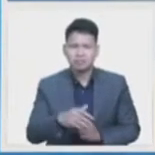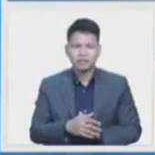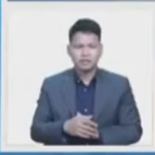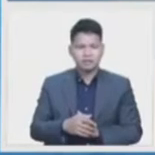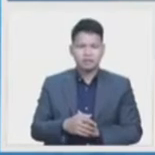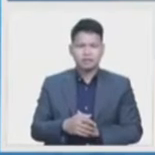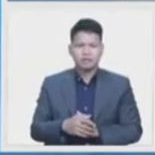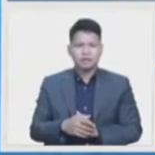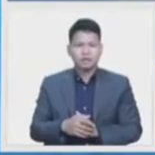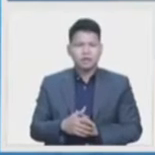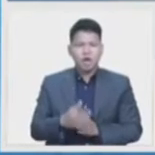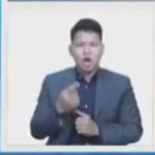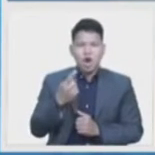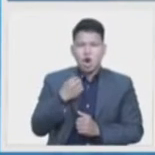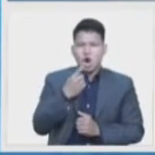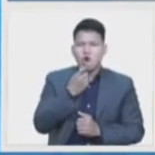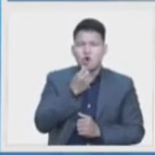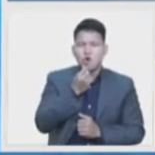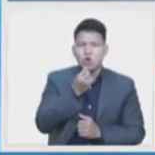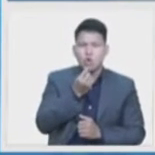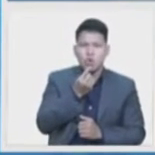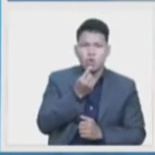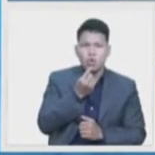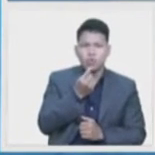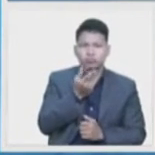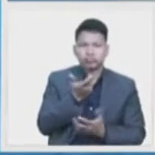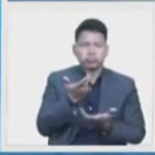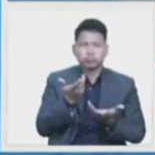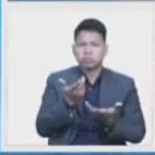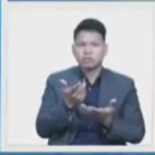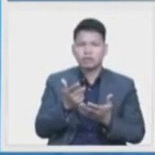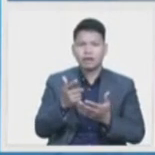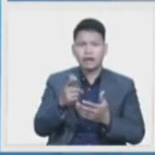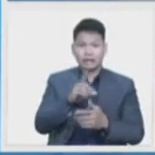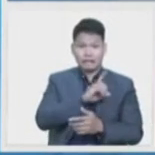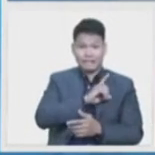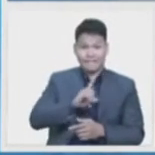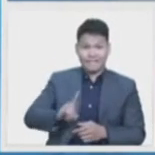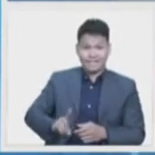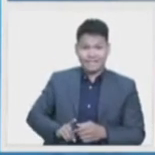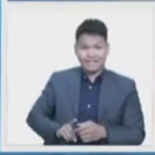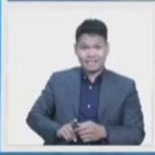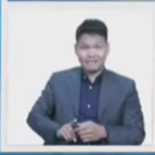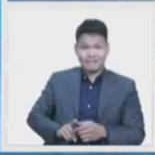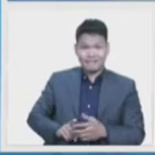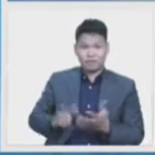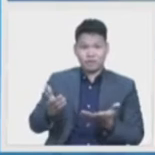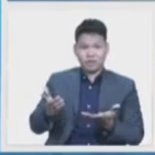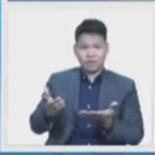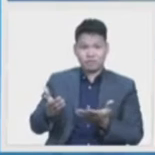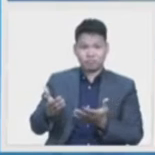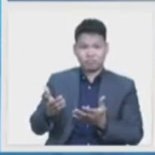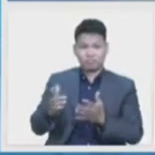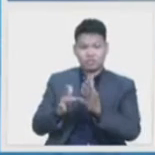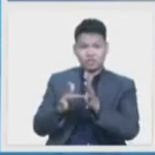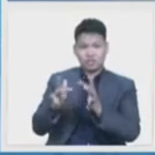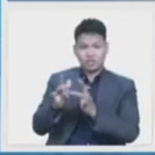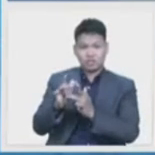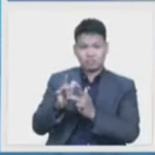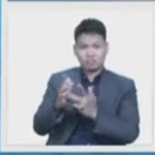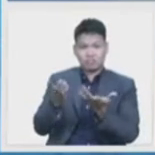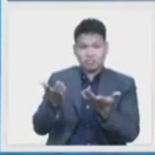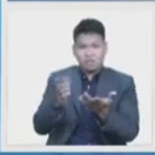Asa man di ay si David nagagikan mga kahigalaan? O si Jesus, asa man siya gikan sa linya ni